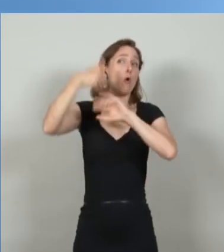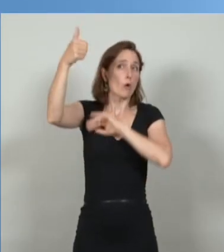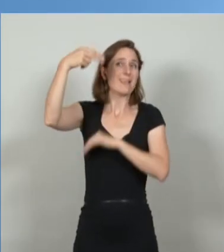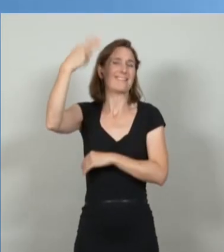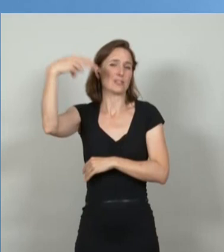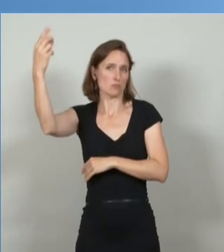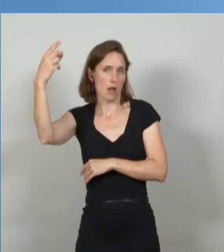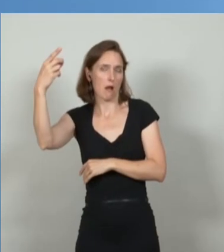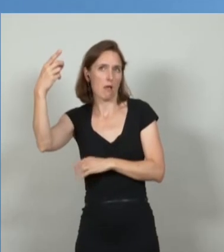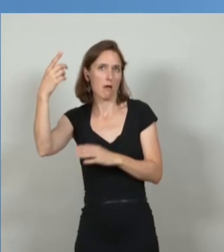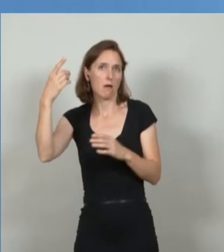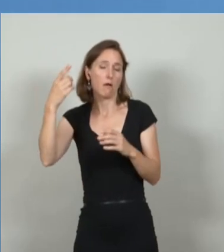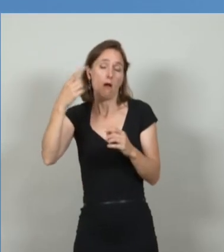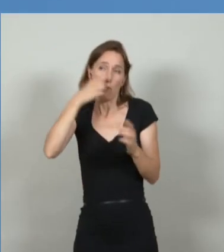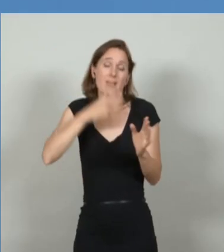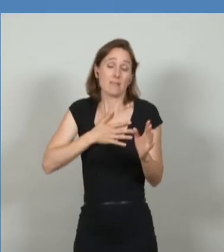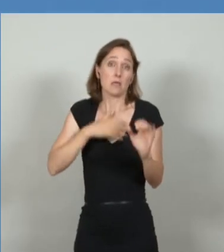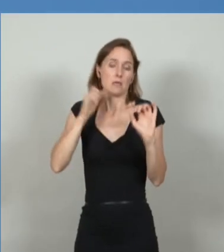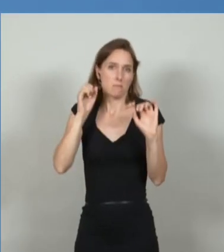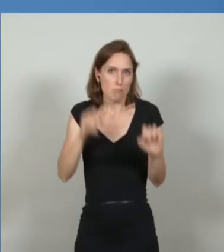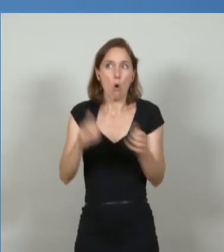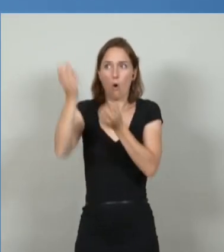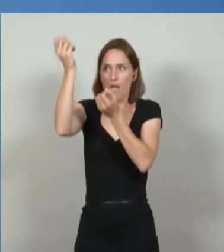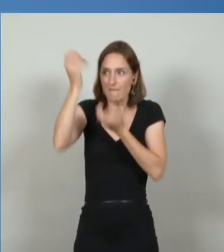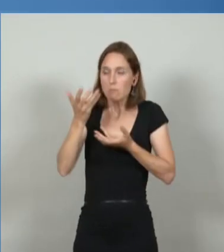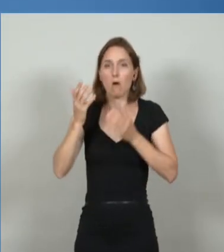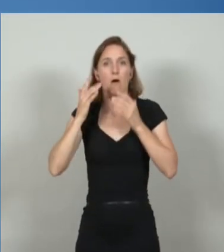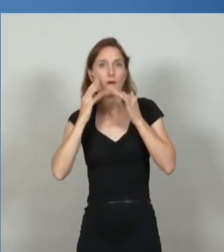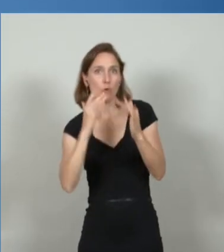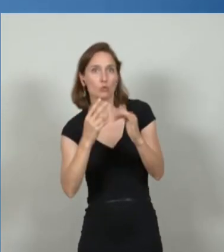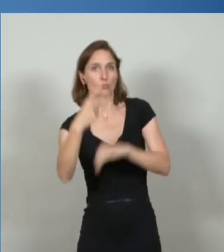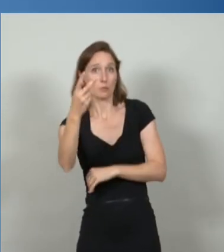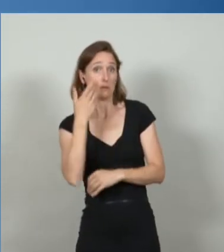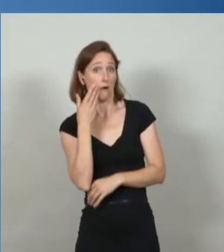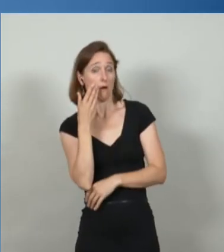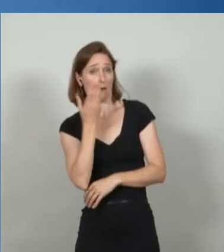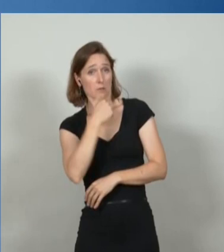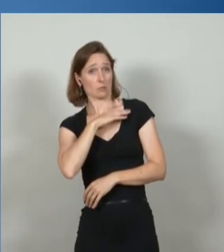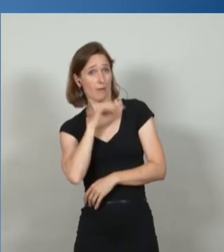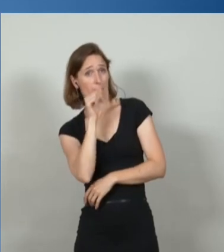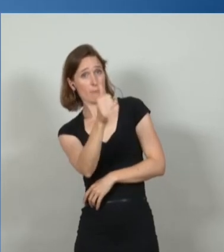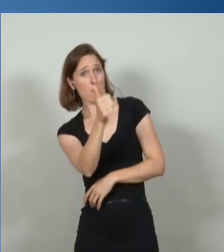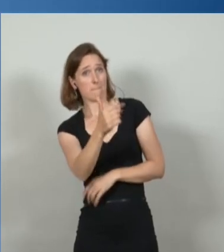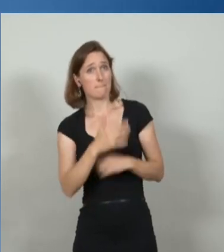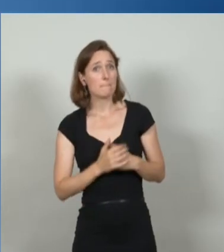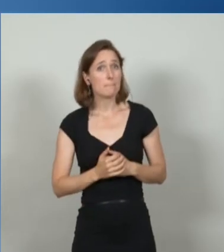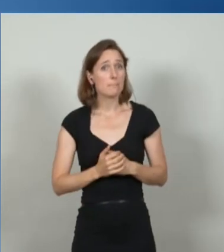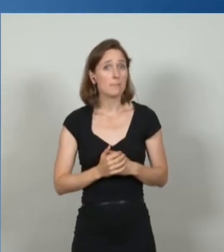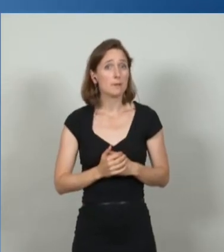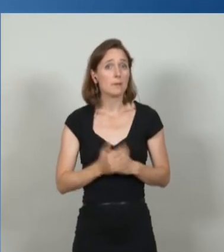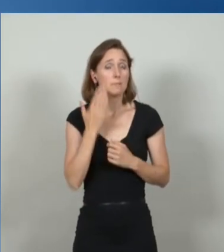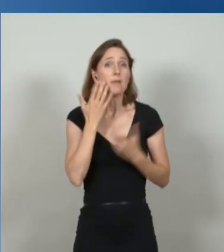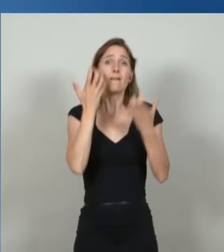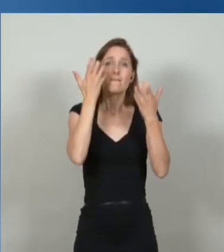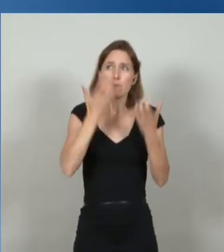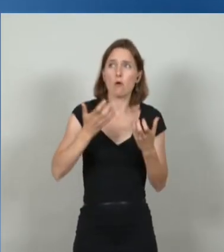avoir une toute autre dimension mais cela relève en partie de votre responsabilité il faut pour créer des liens et